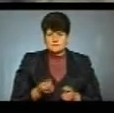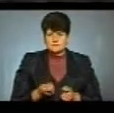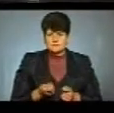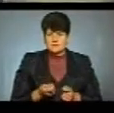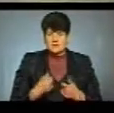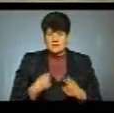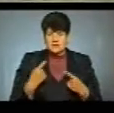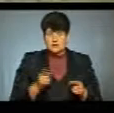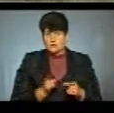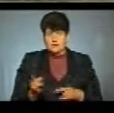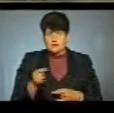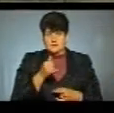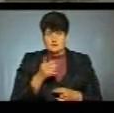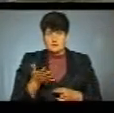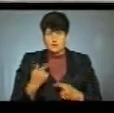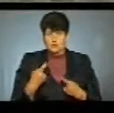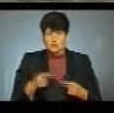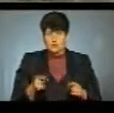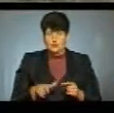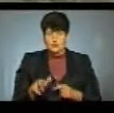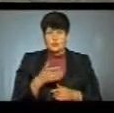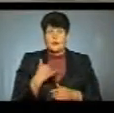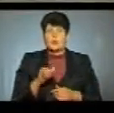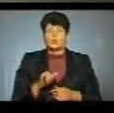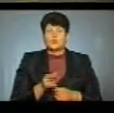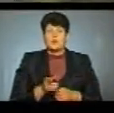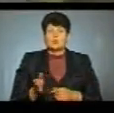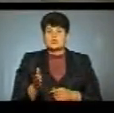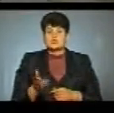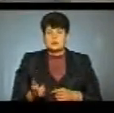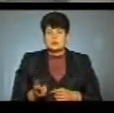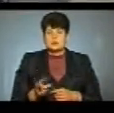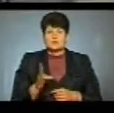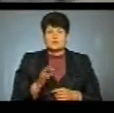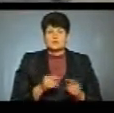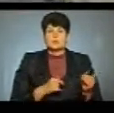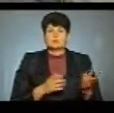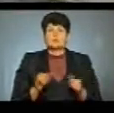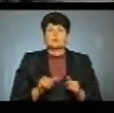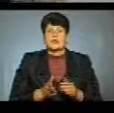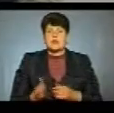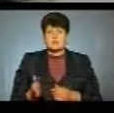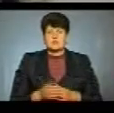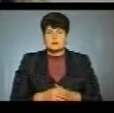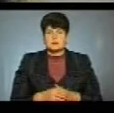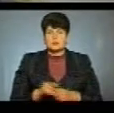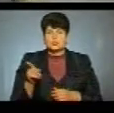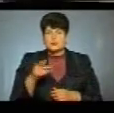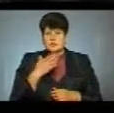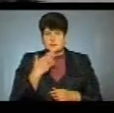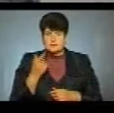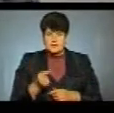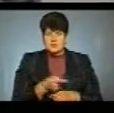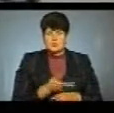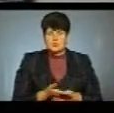я інакше не об'їду, другої дороги нема. Куди об'їздити на новочілку? Новочілка от тут. Куди я об'їду? Туди нема, тільки